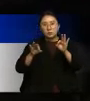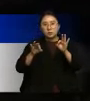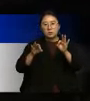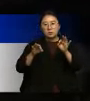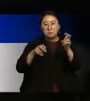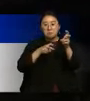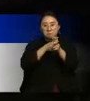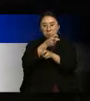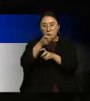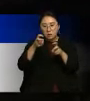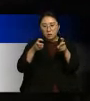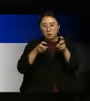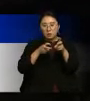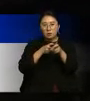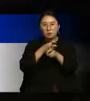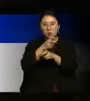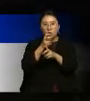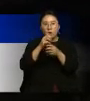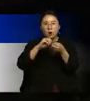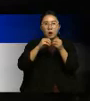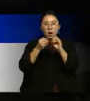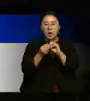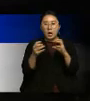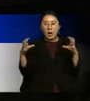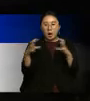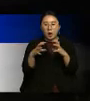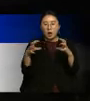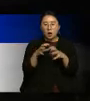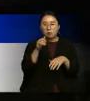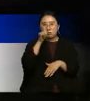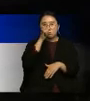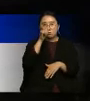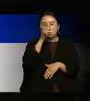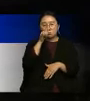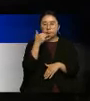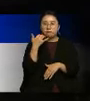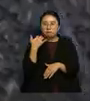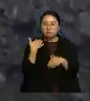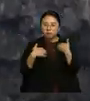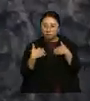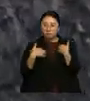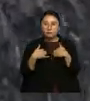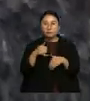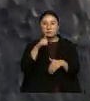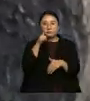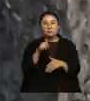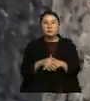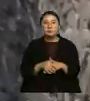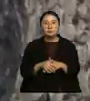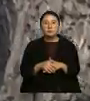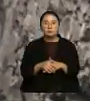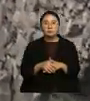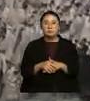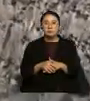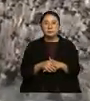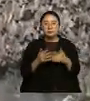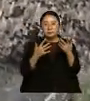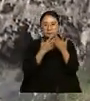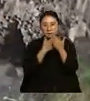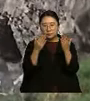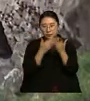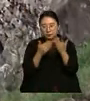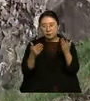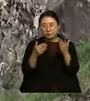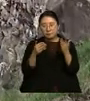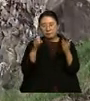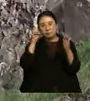그 미디어 아트하고 결합했다라는 거가 좀 더 색다르고. 제인 폭포 절벽 위를 스크린 삼아